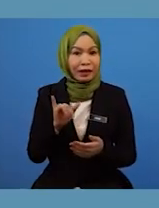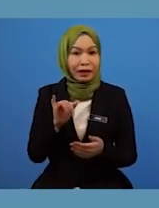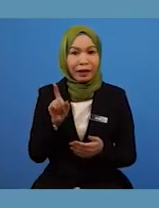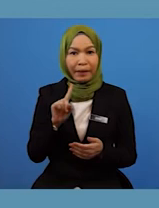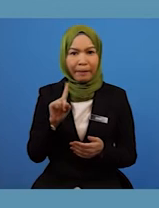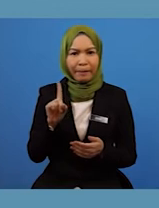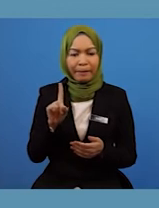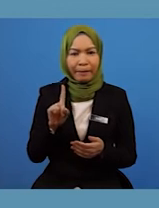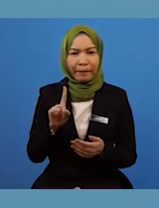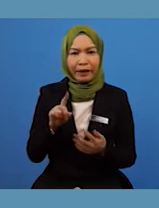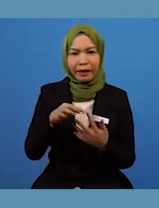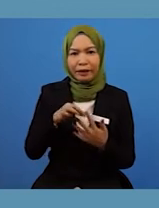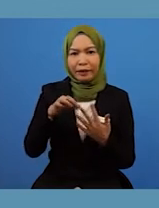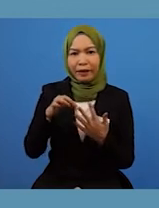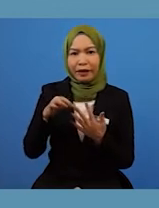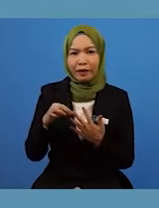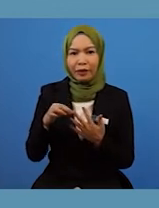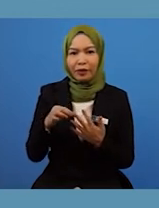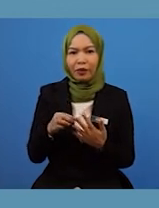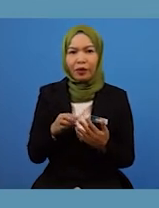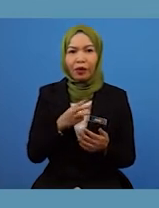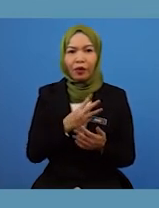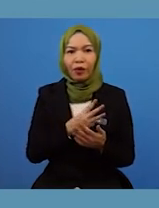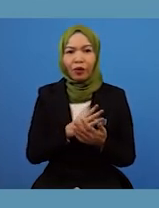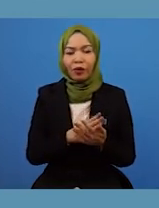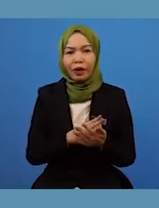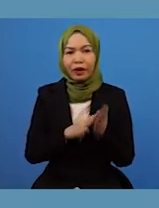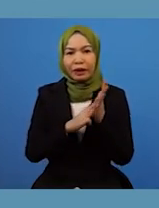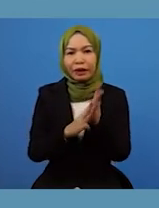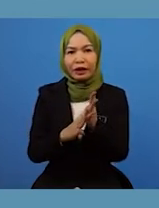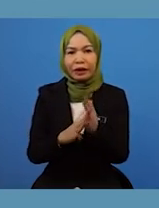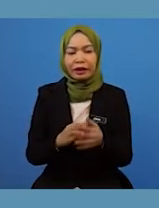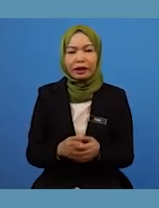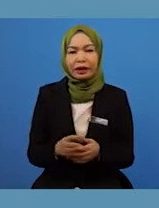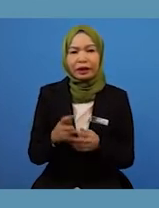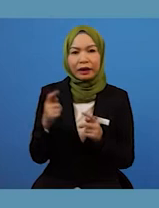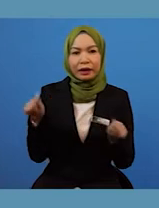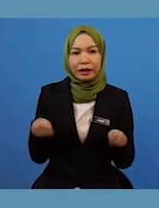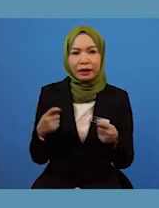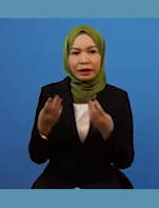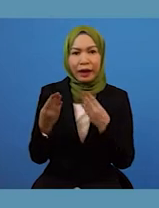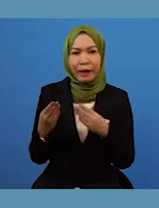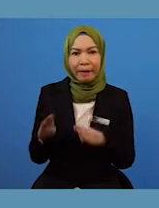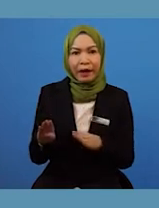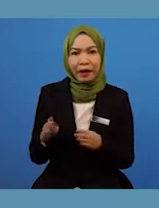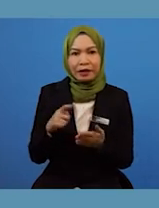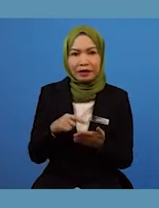manakah mewakili tindak balas ini? A, B, C atau